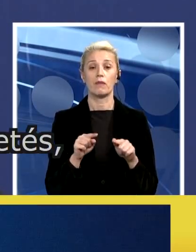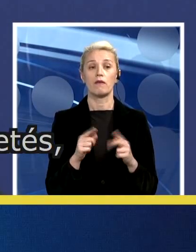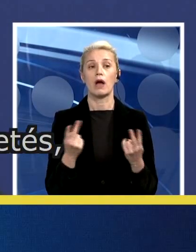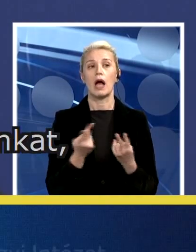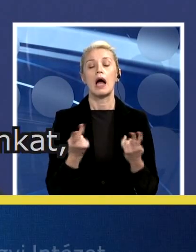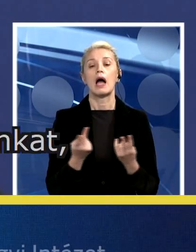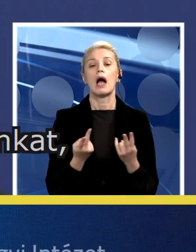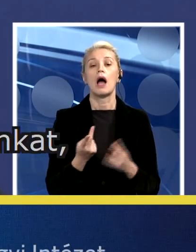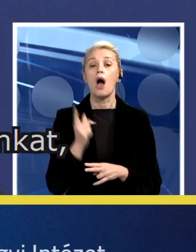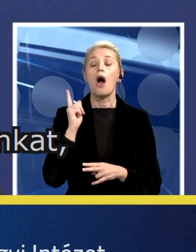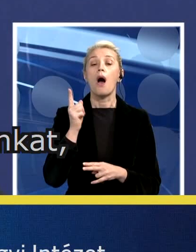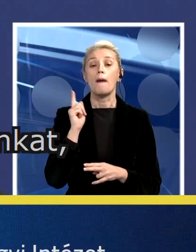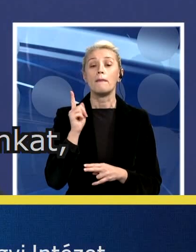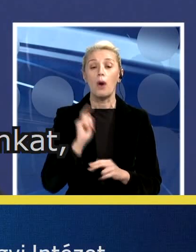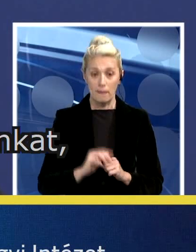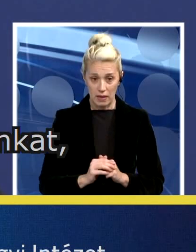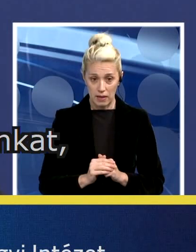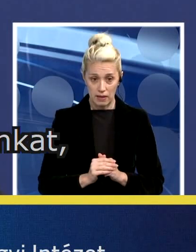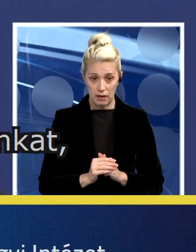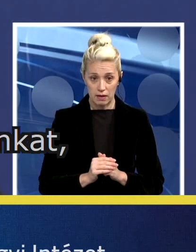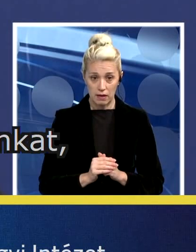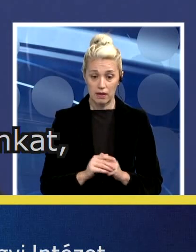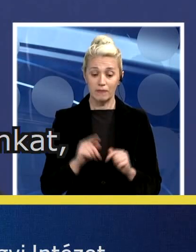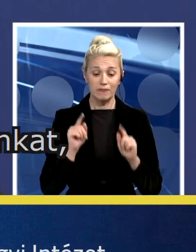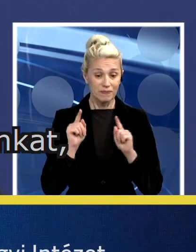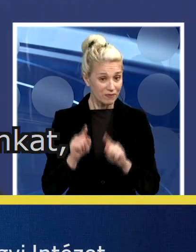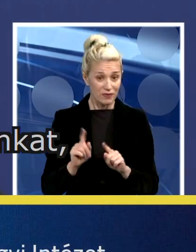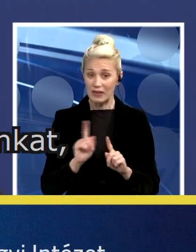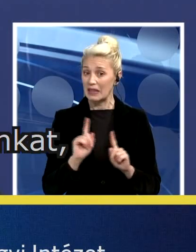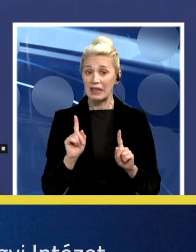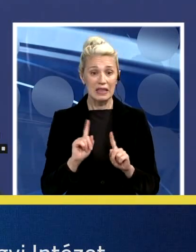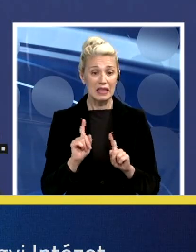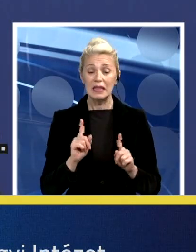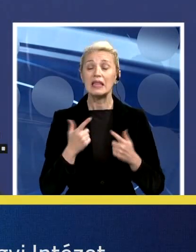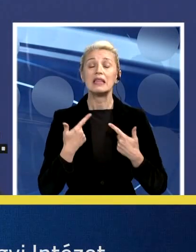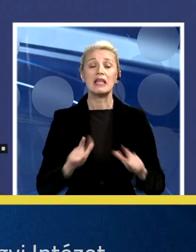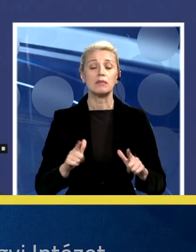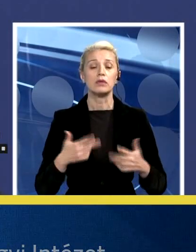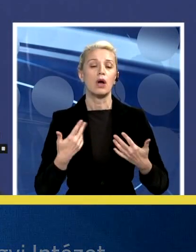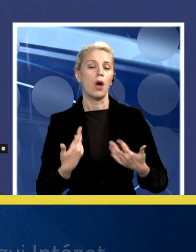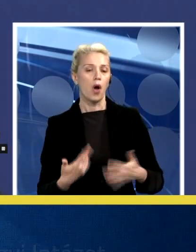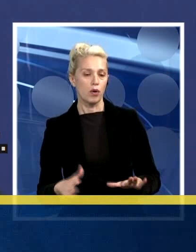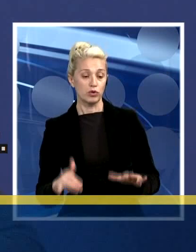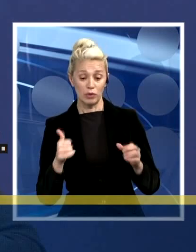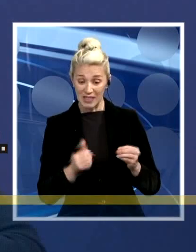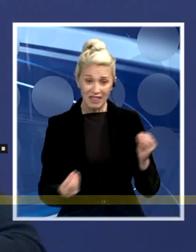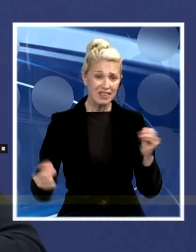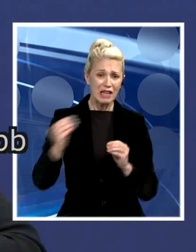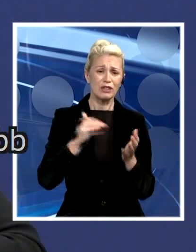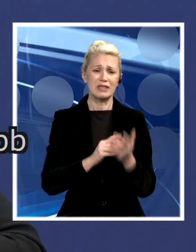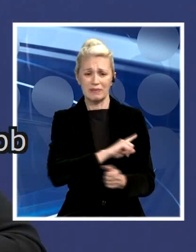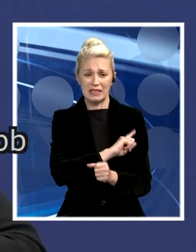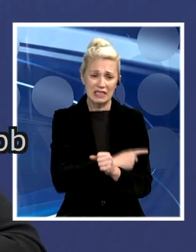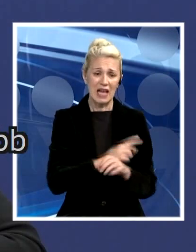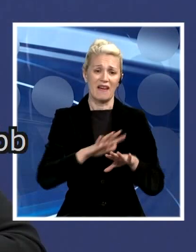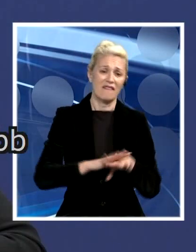opomena kako ne smemo da se opustimo, kako sada treba najviše snage, volje i